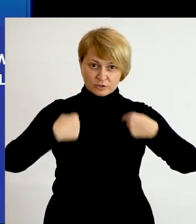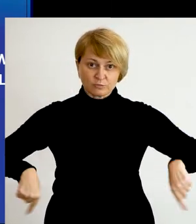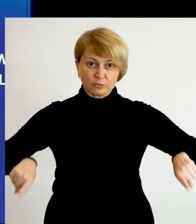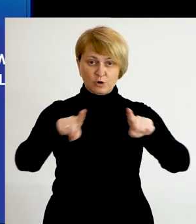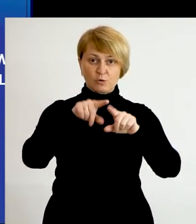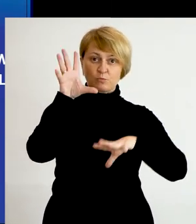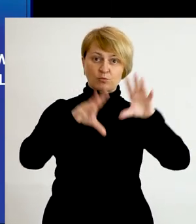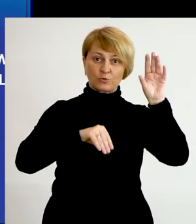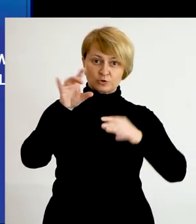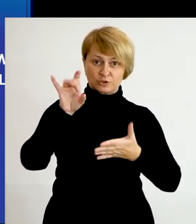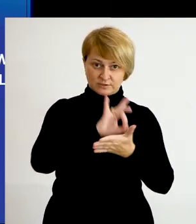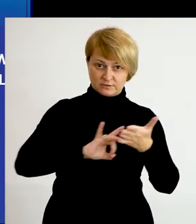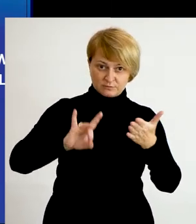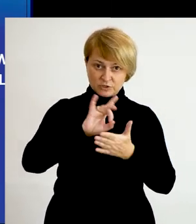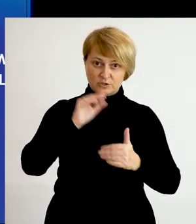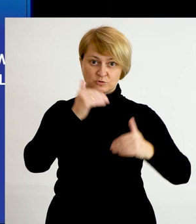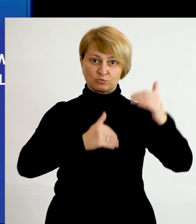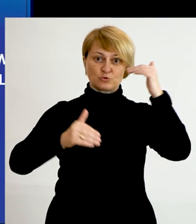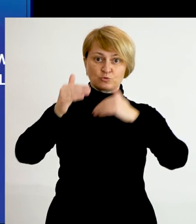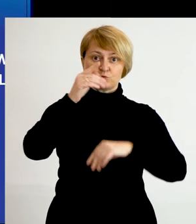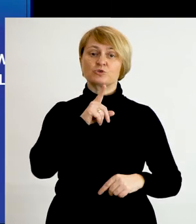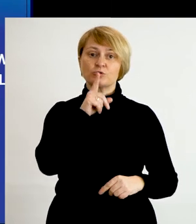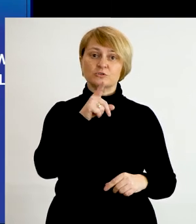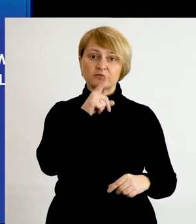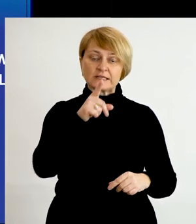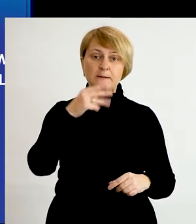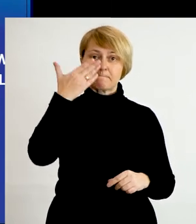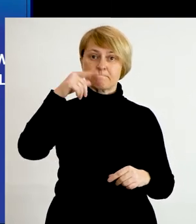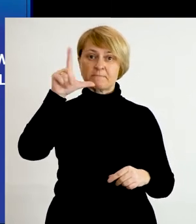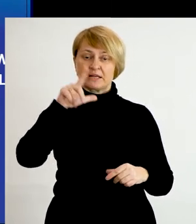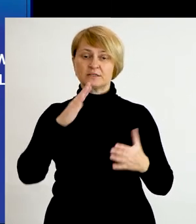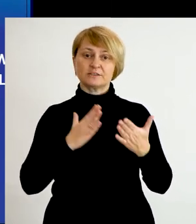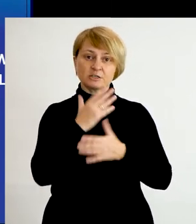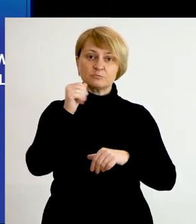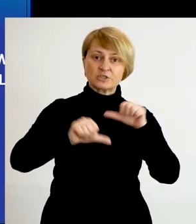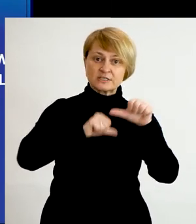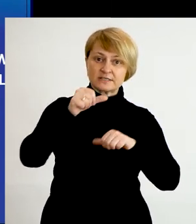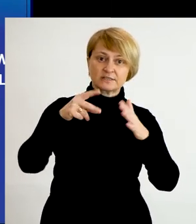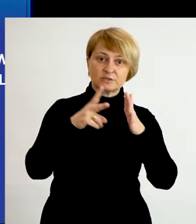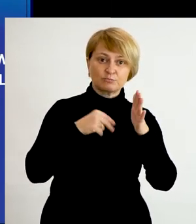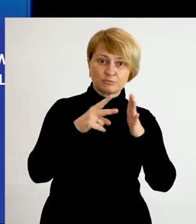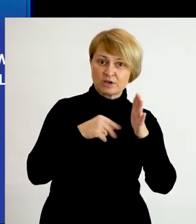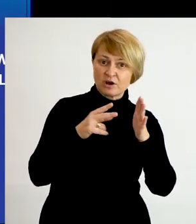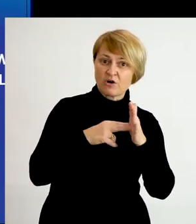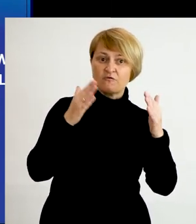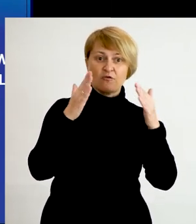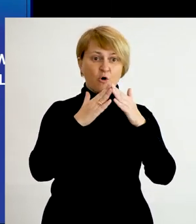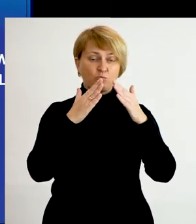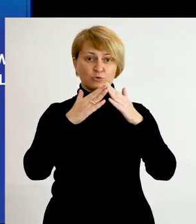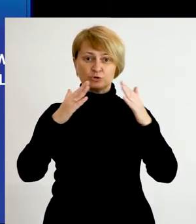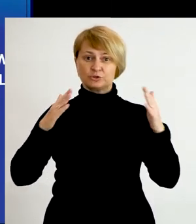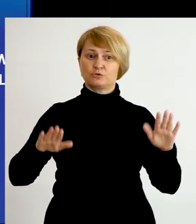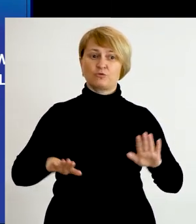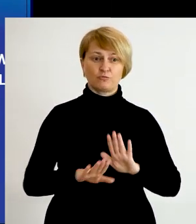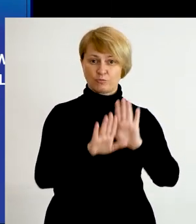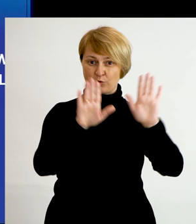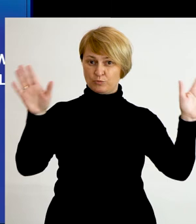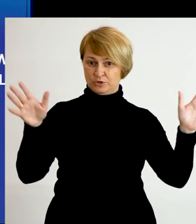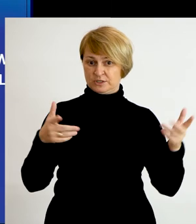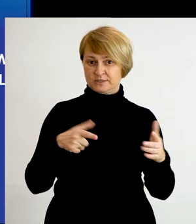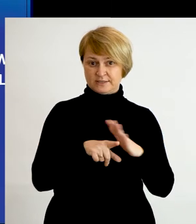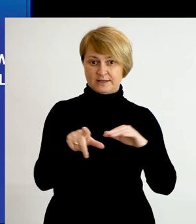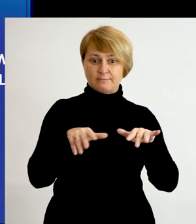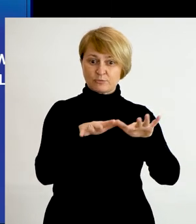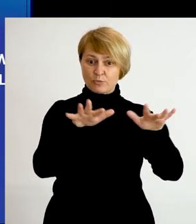i budżetu gminy zbudują sobie świetlice. Na Malinie przez lata brak było obiektów publicznych, większość obiektów miała